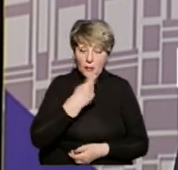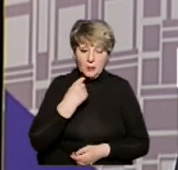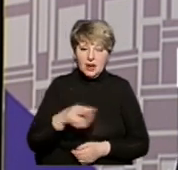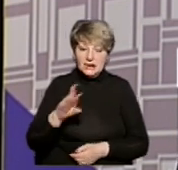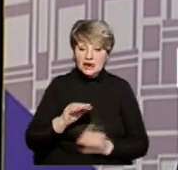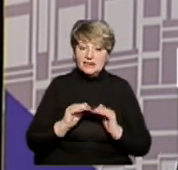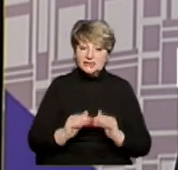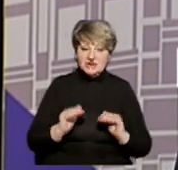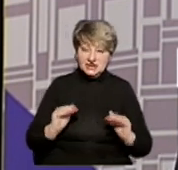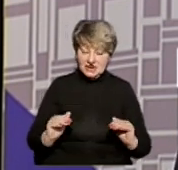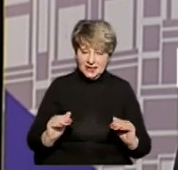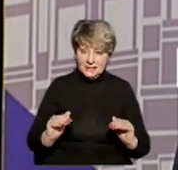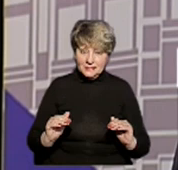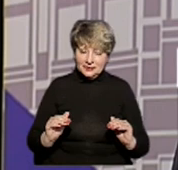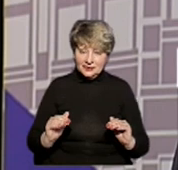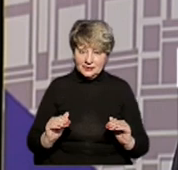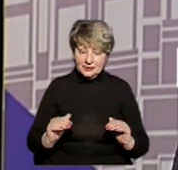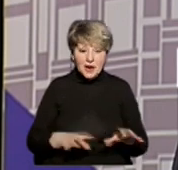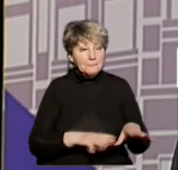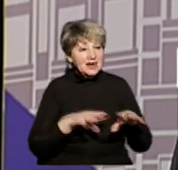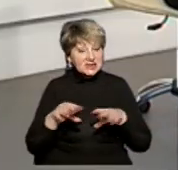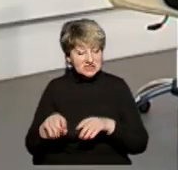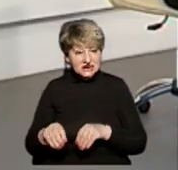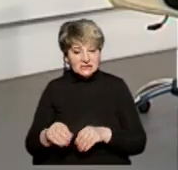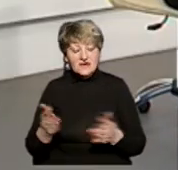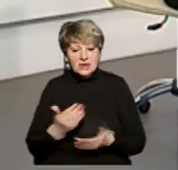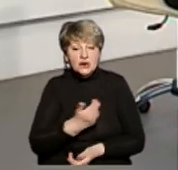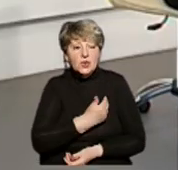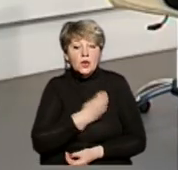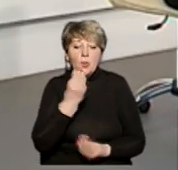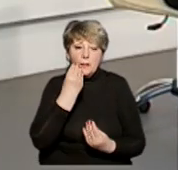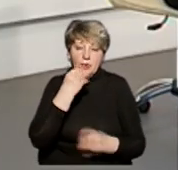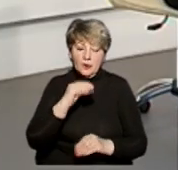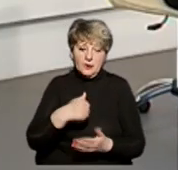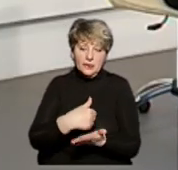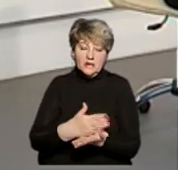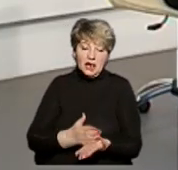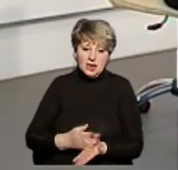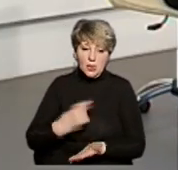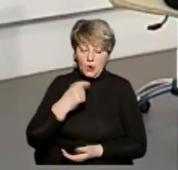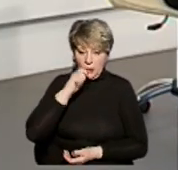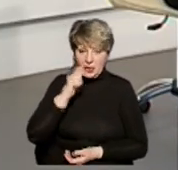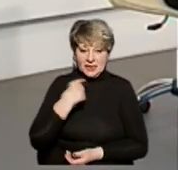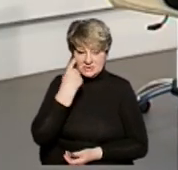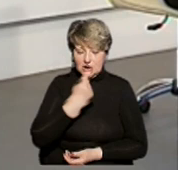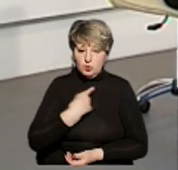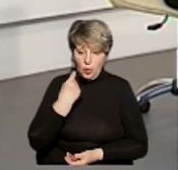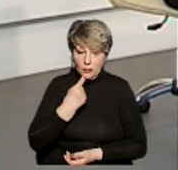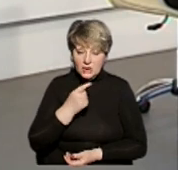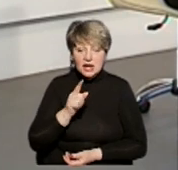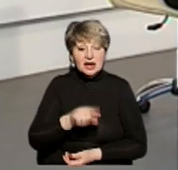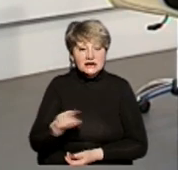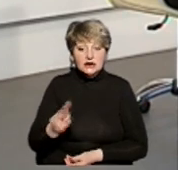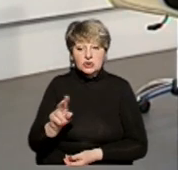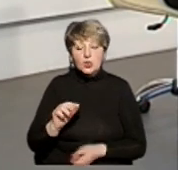дітей, в тому числі, в першому числі, мабуть, для дітей-переселенців, які хочуть покращити якість знань з української мови. Ті, які,